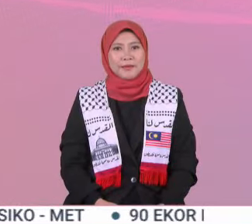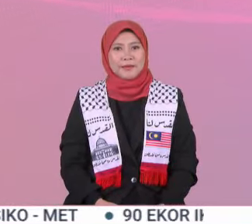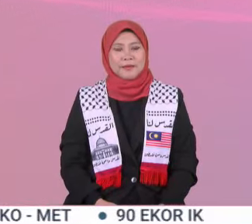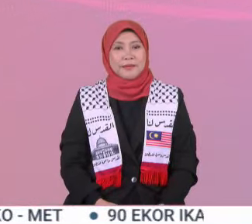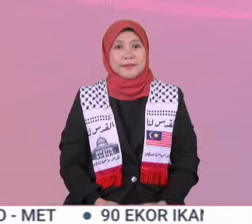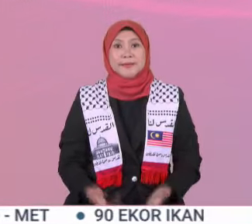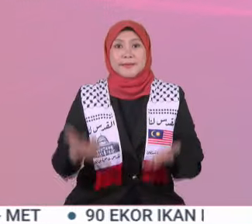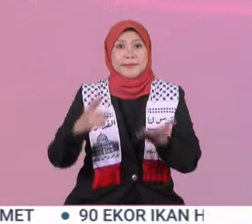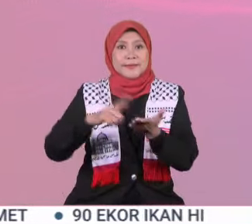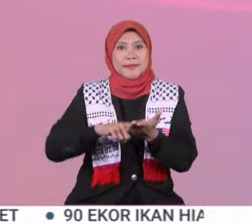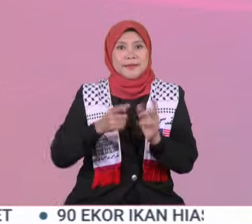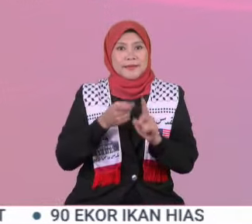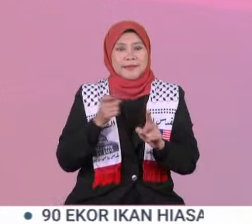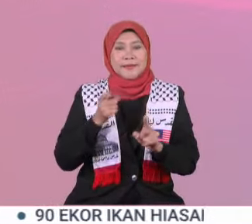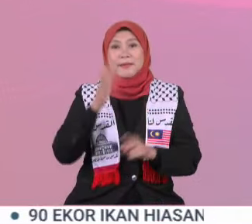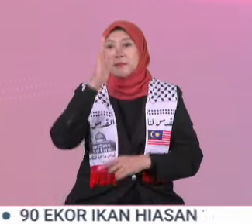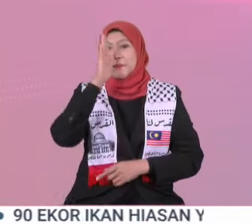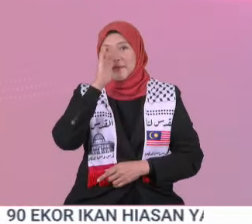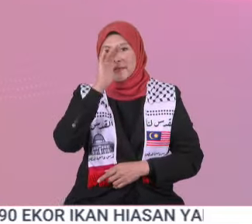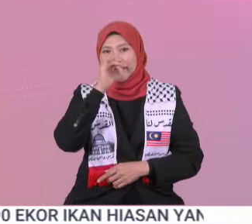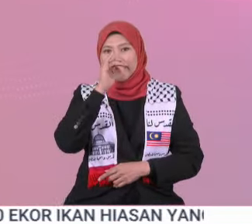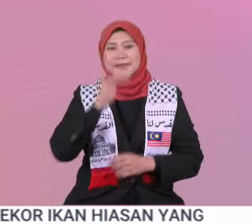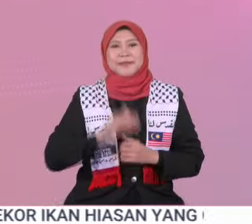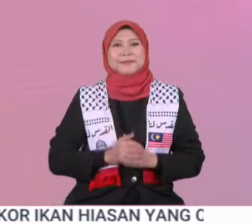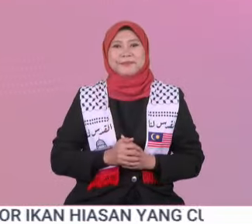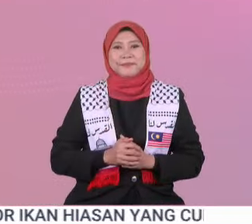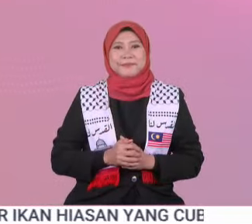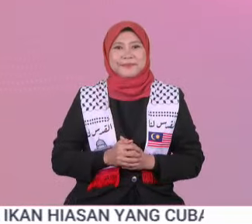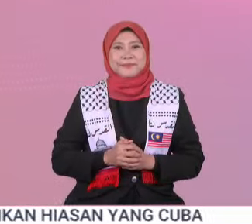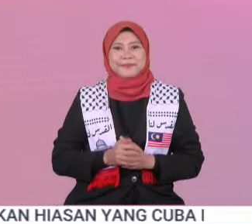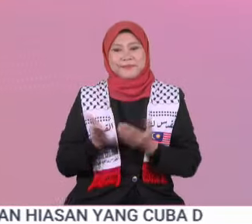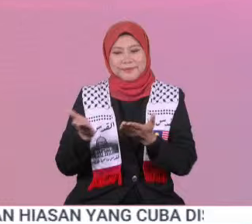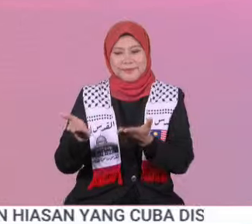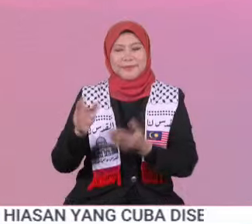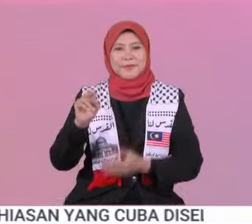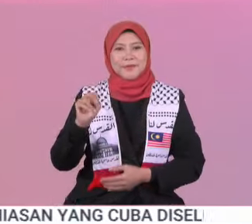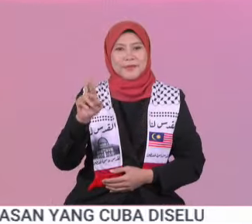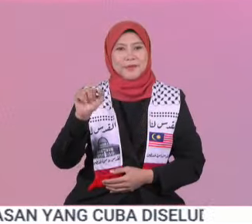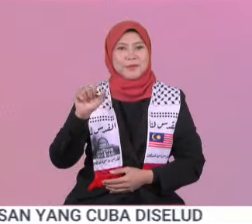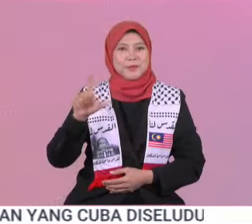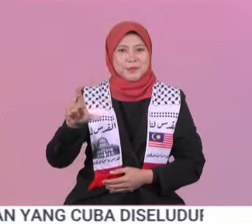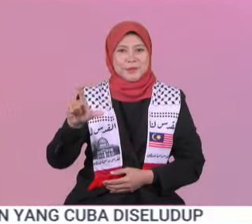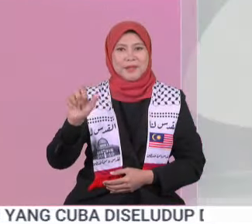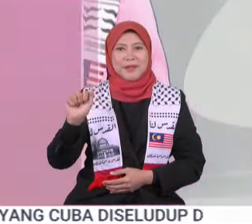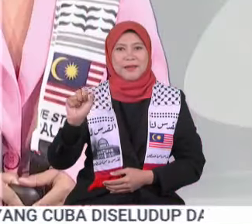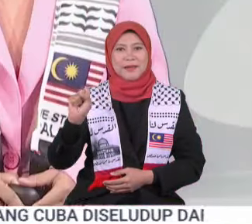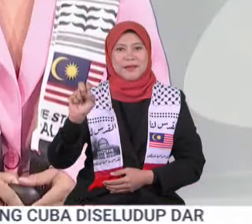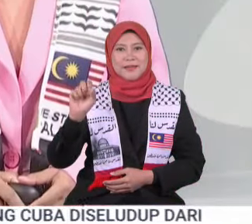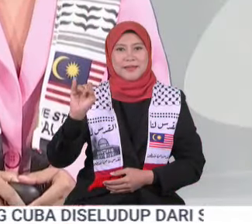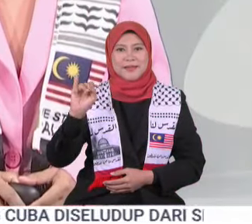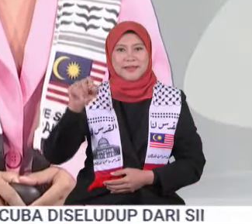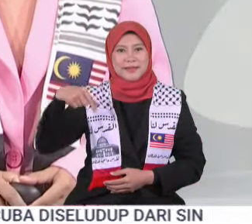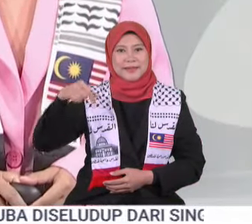untuk paparan berita dari bandaraya Melaka bersejarah kita bersama-sama dengan Nurul ashikin Abdul Halim